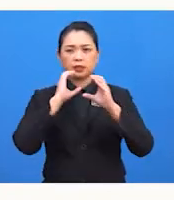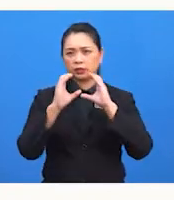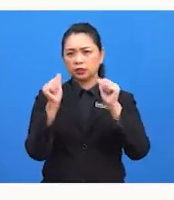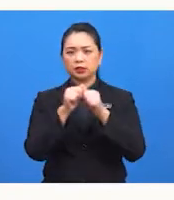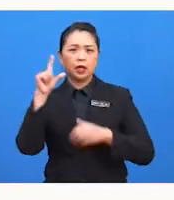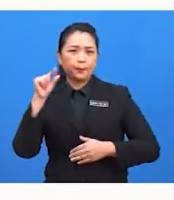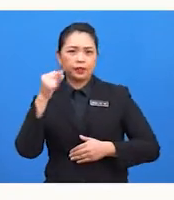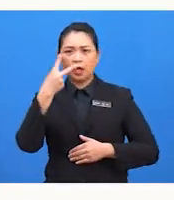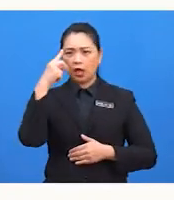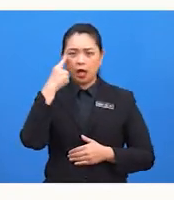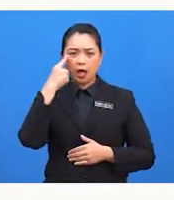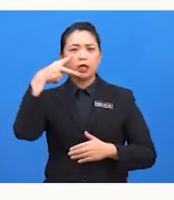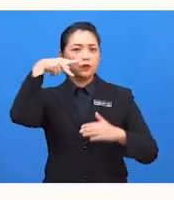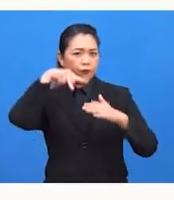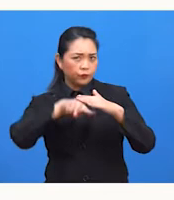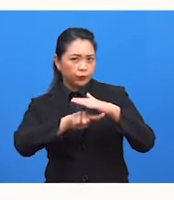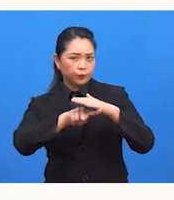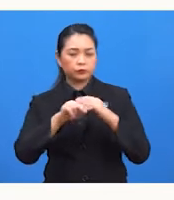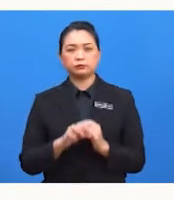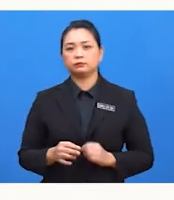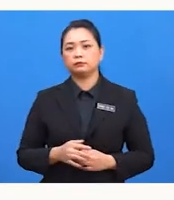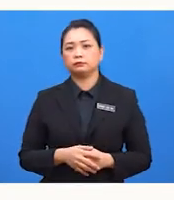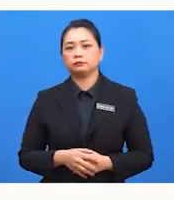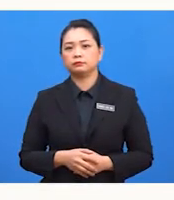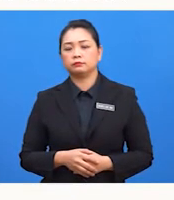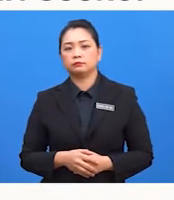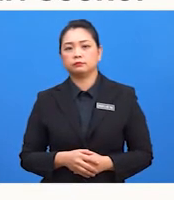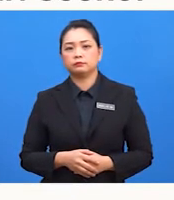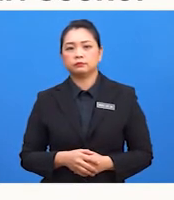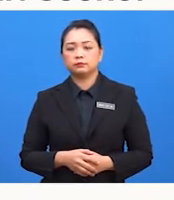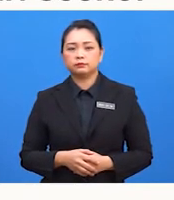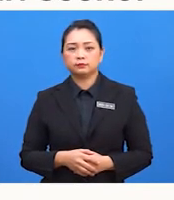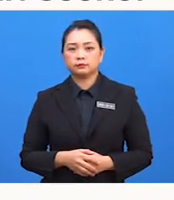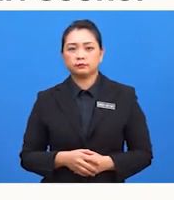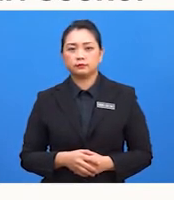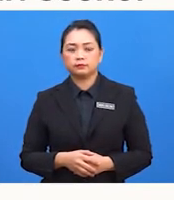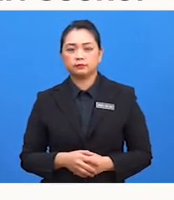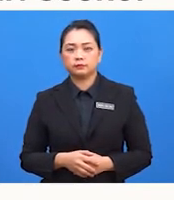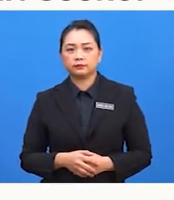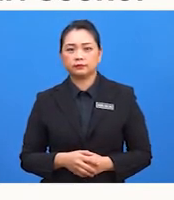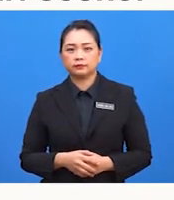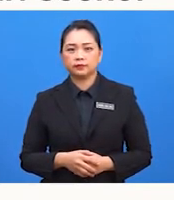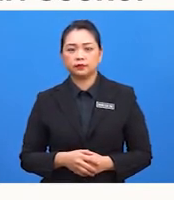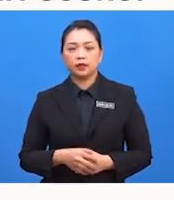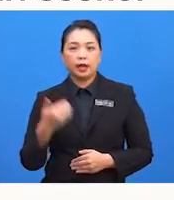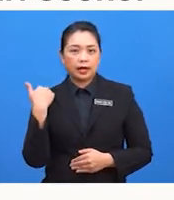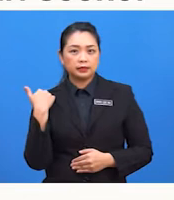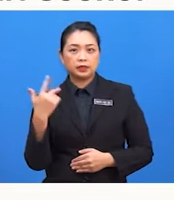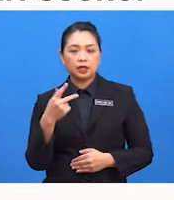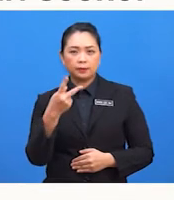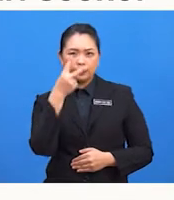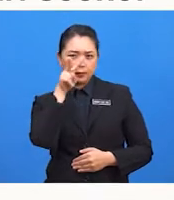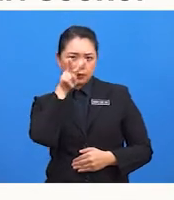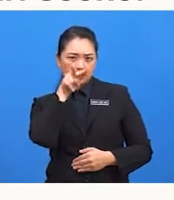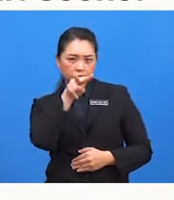burung? Jawapannya, pandangan mata burung adalah pemerhatian terhadap objek dari